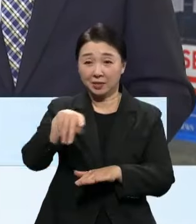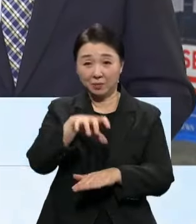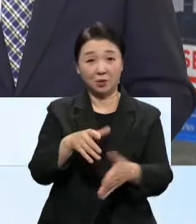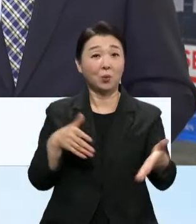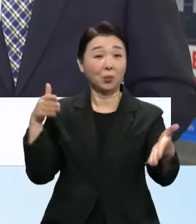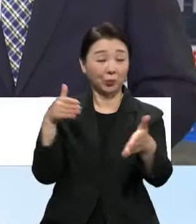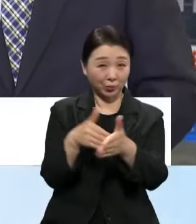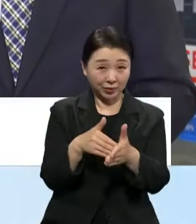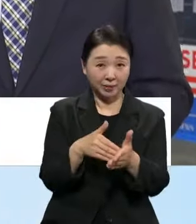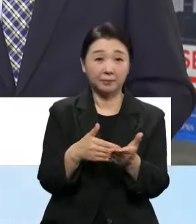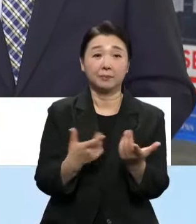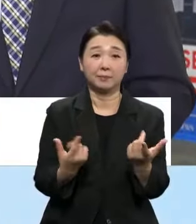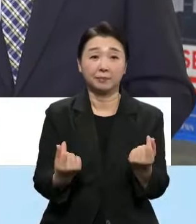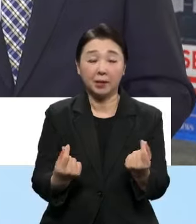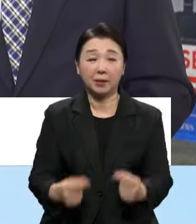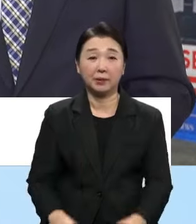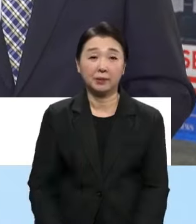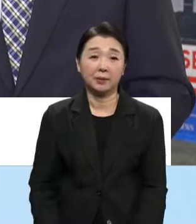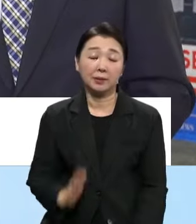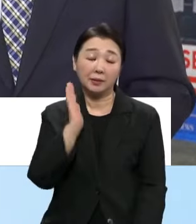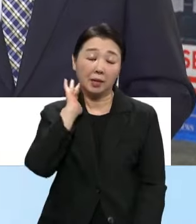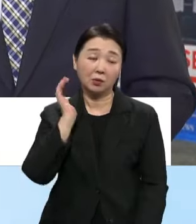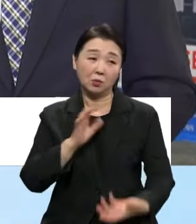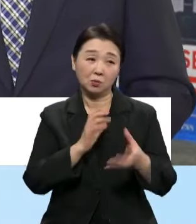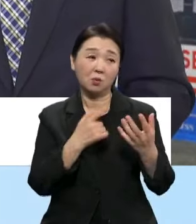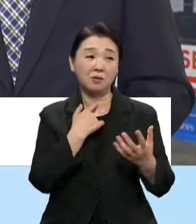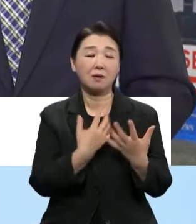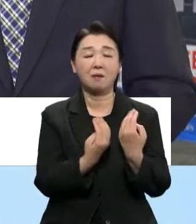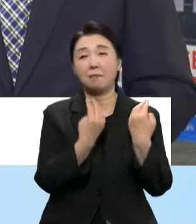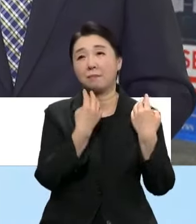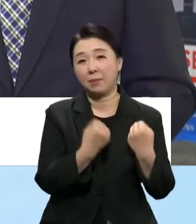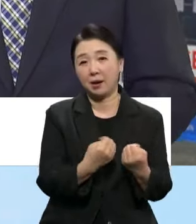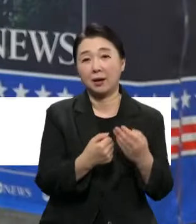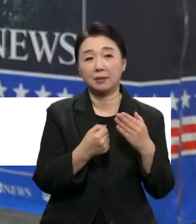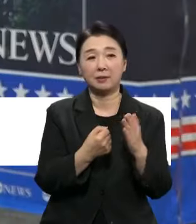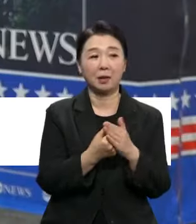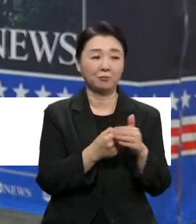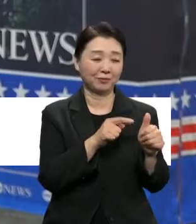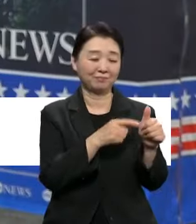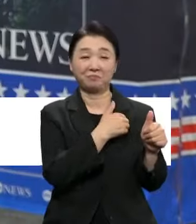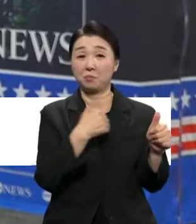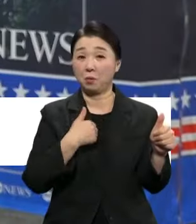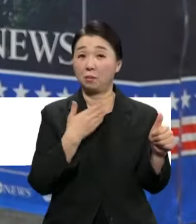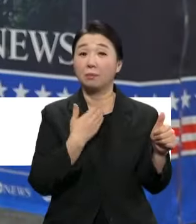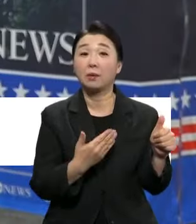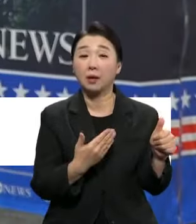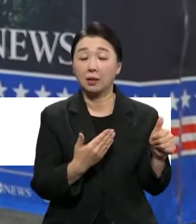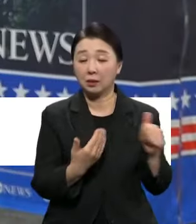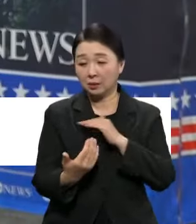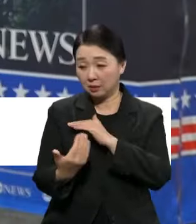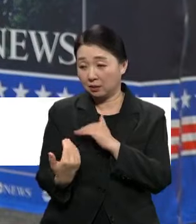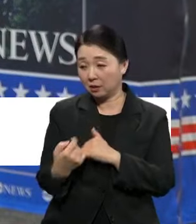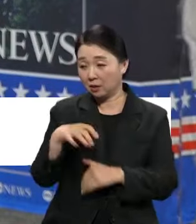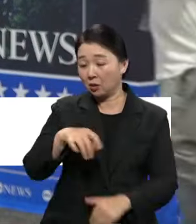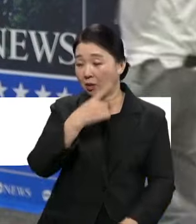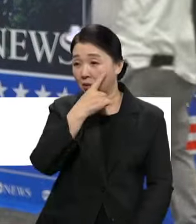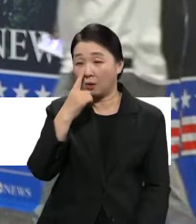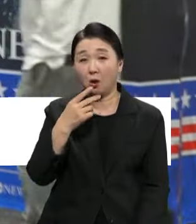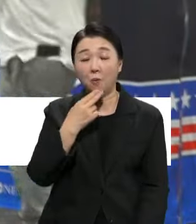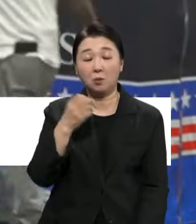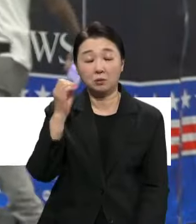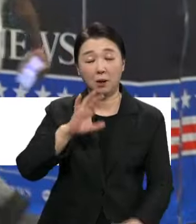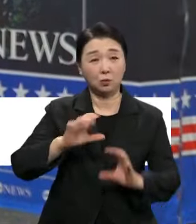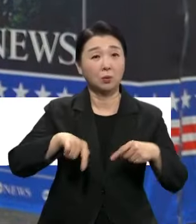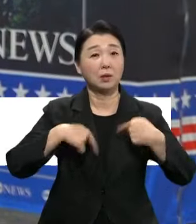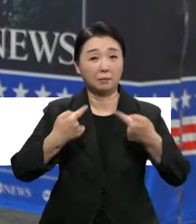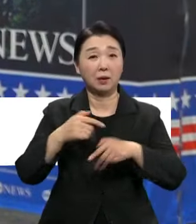도착한 것으로 파악됩니다. 대선 토론 경험이 많은 만큼 상대적으로 여유 있는 모습인데요. 사전 현장 점검 없이 곧바로